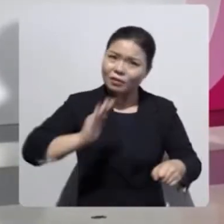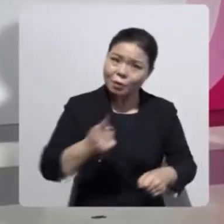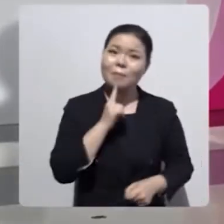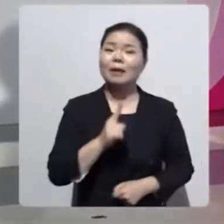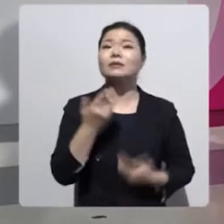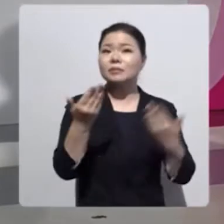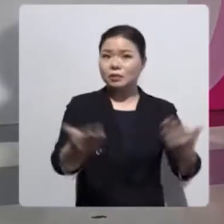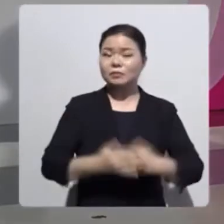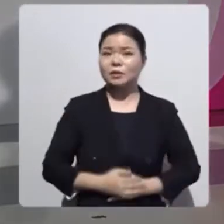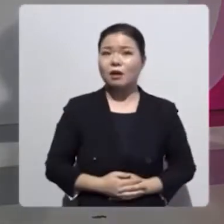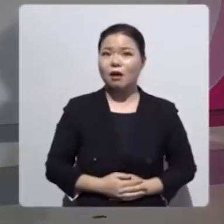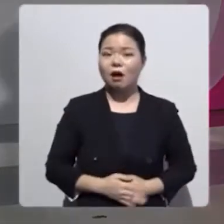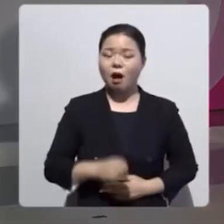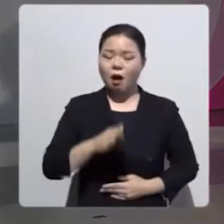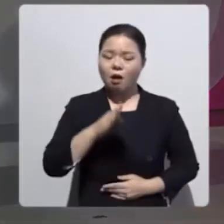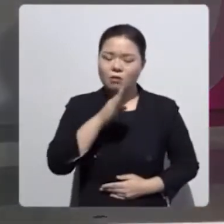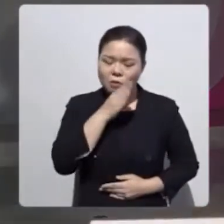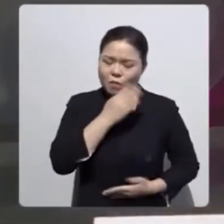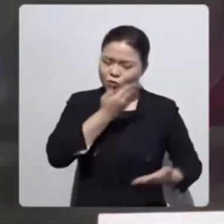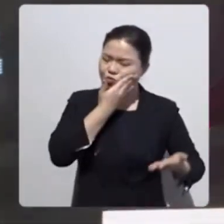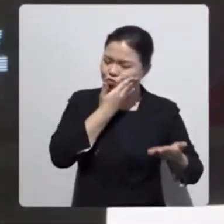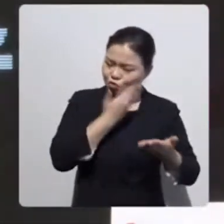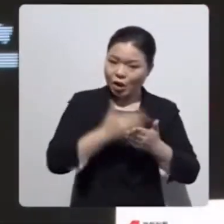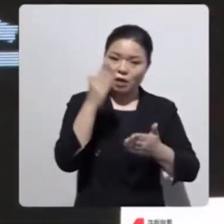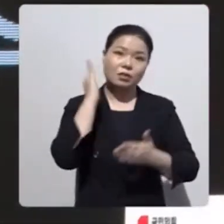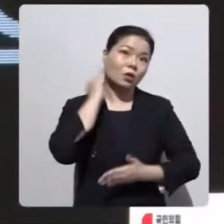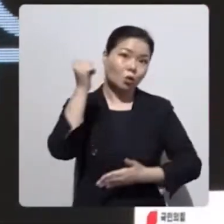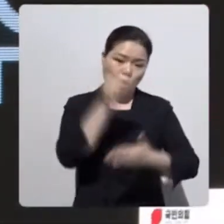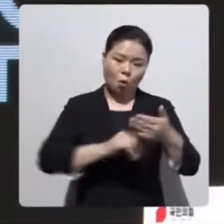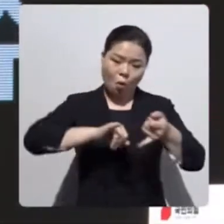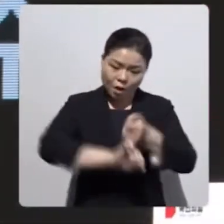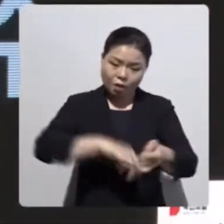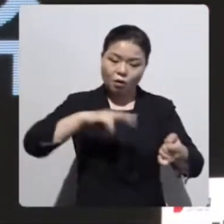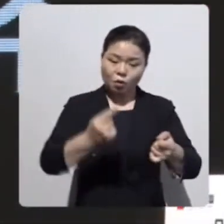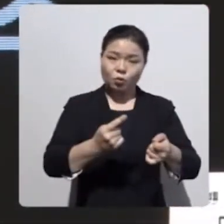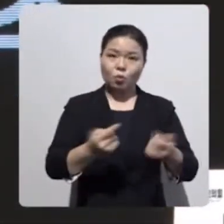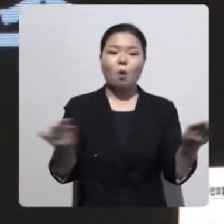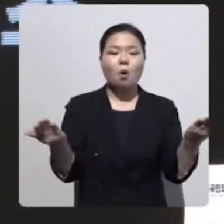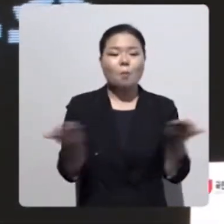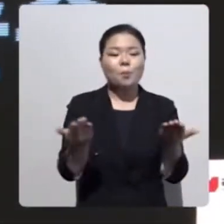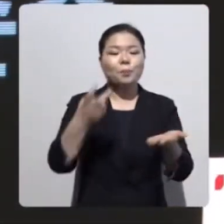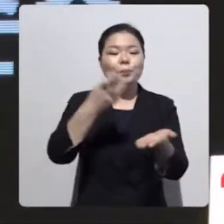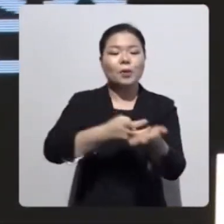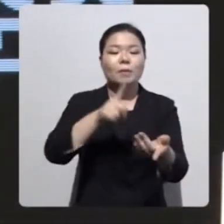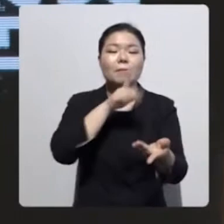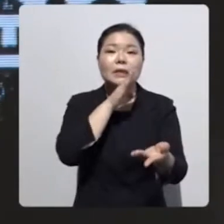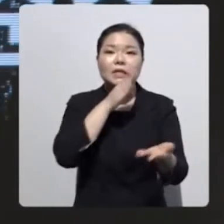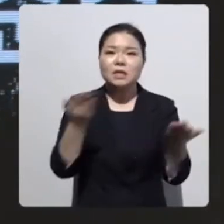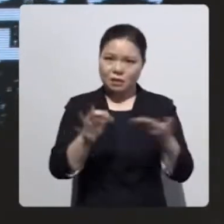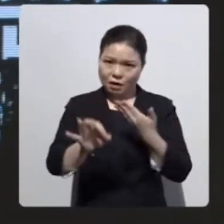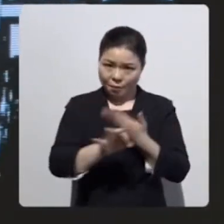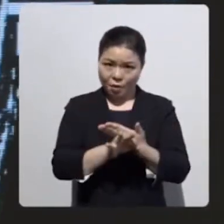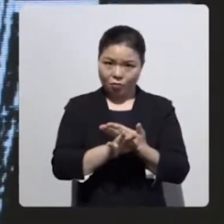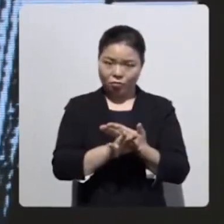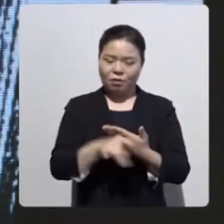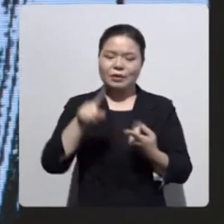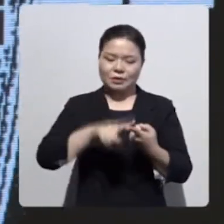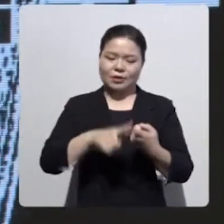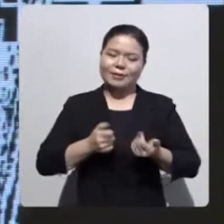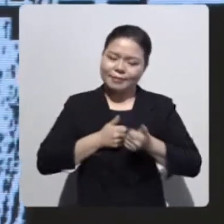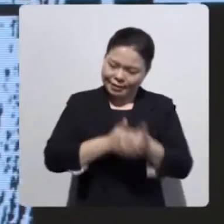아무리 중요한 대통령의 공약이라도 적법한 절차에 따라 집행되어야 한다는 원칙을